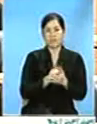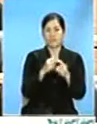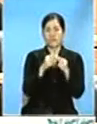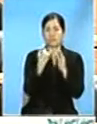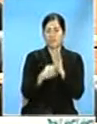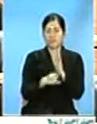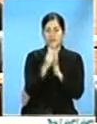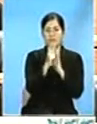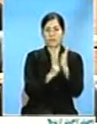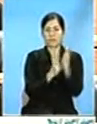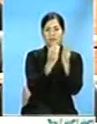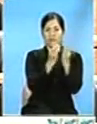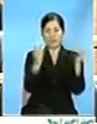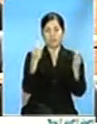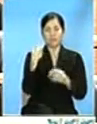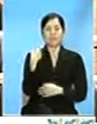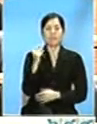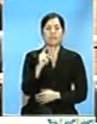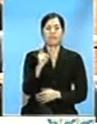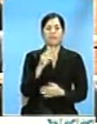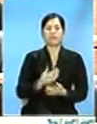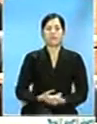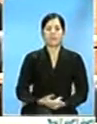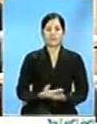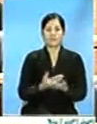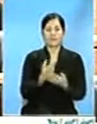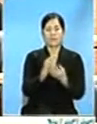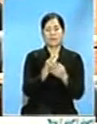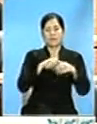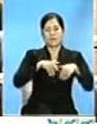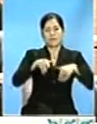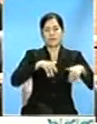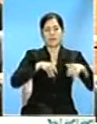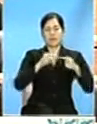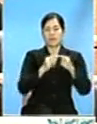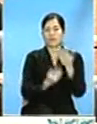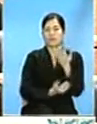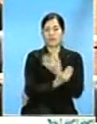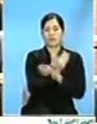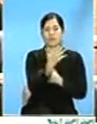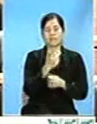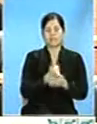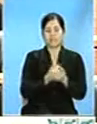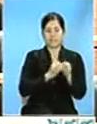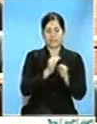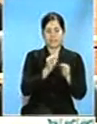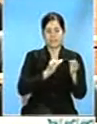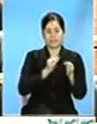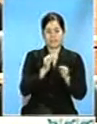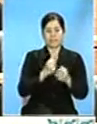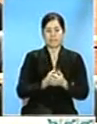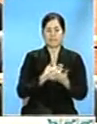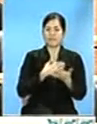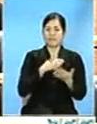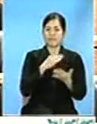นูญหรือเปล่านะขอแน่นะฮะประชาชนไม่มีโอกาสเลยนะครับอันนี้จุดนี้พูดแล้วน้ำตาจะไหล